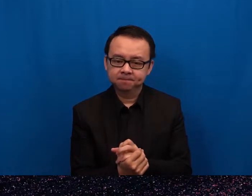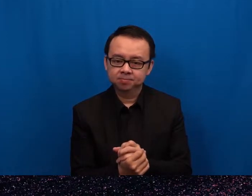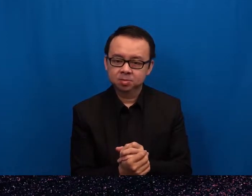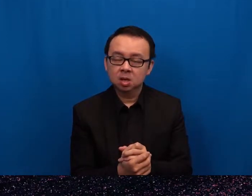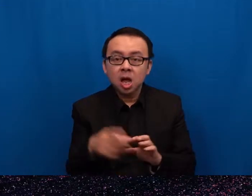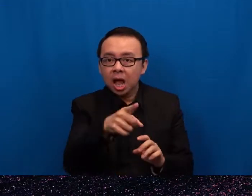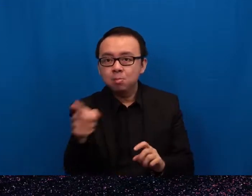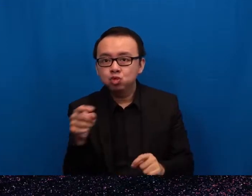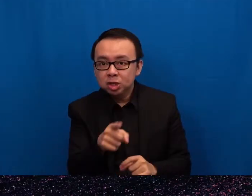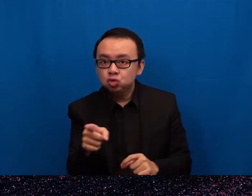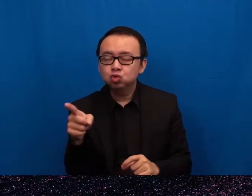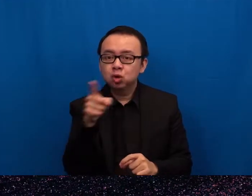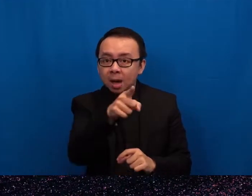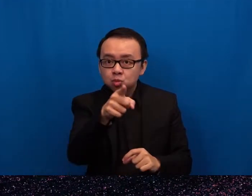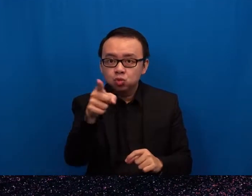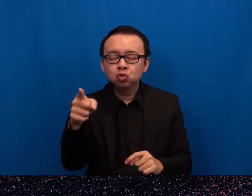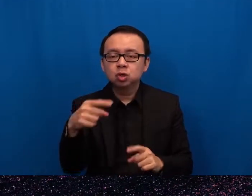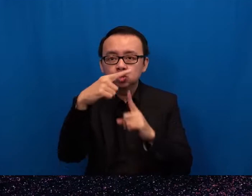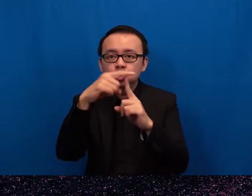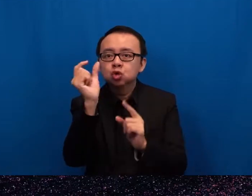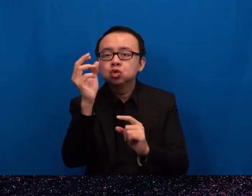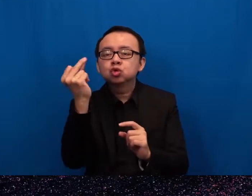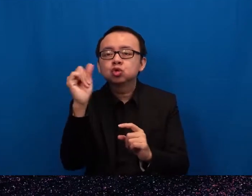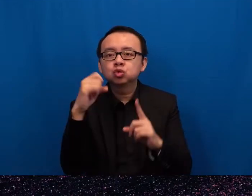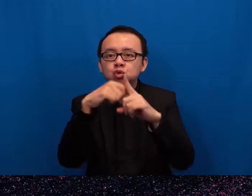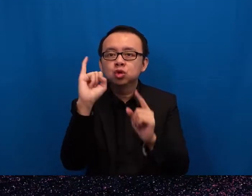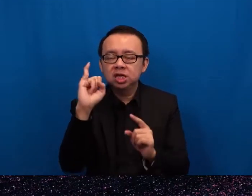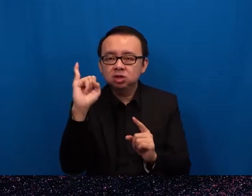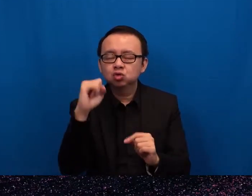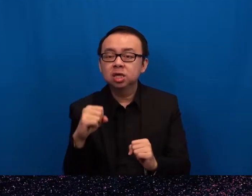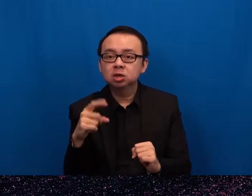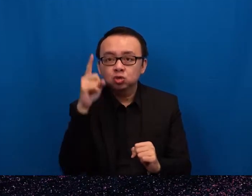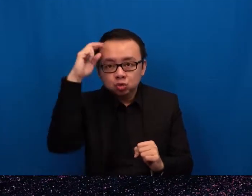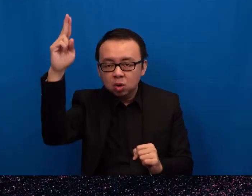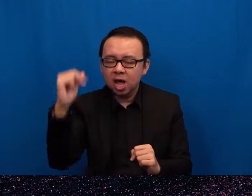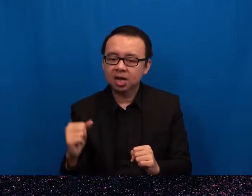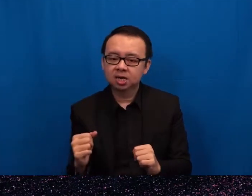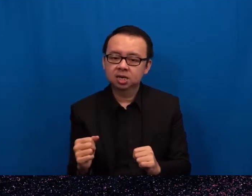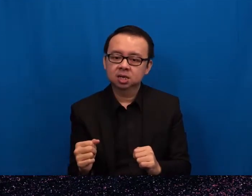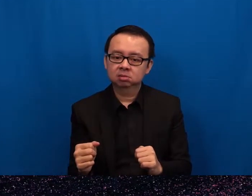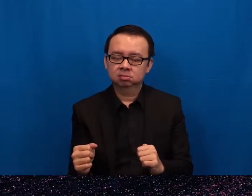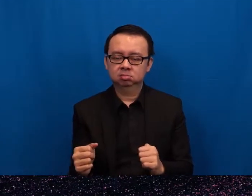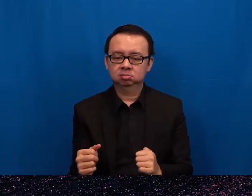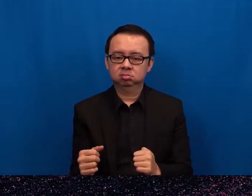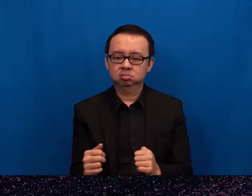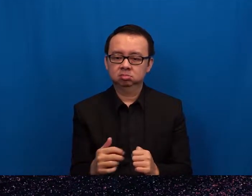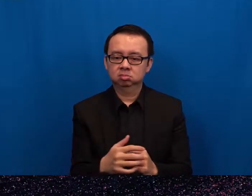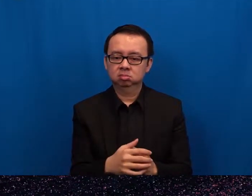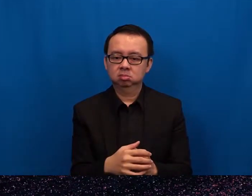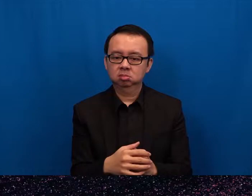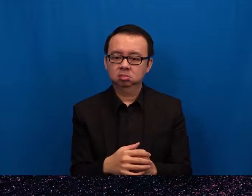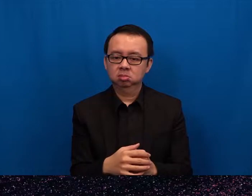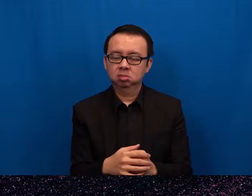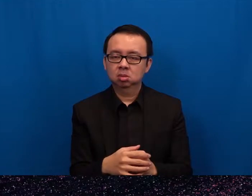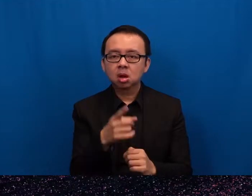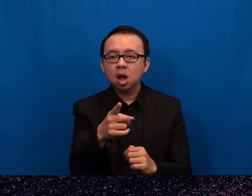Andalah Turki-Turkinya Tuhan. Andalah Efesus-Efesus itu. Where East, that's you. Anda